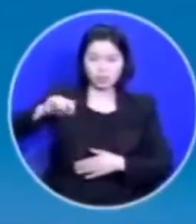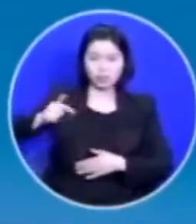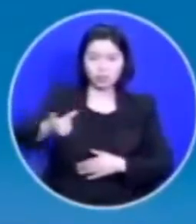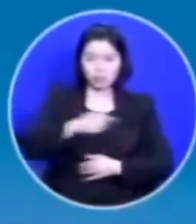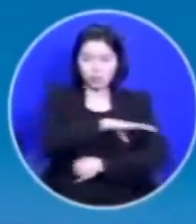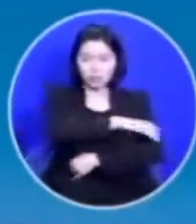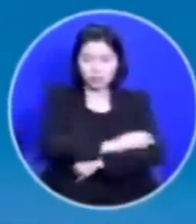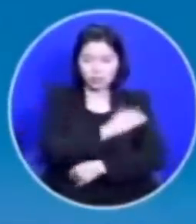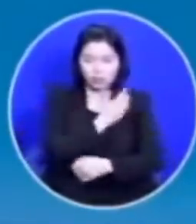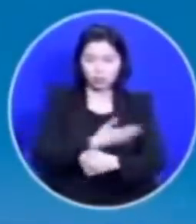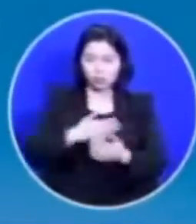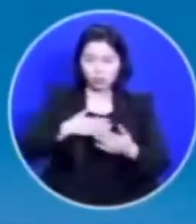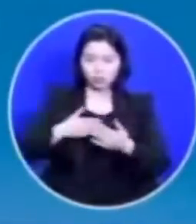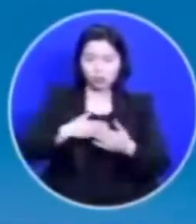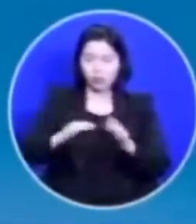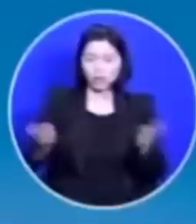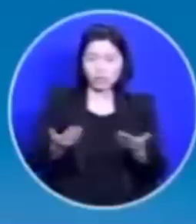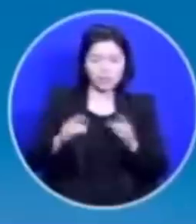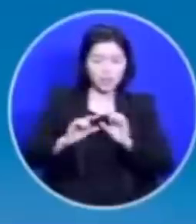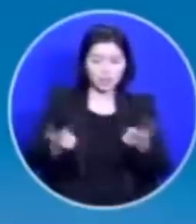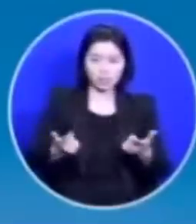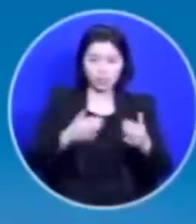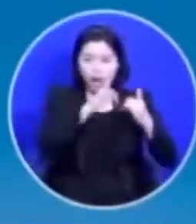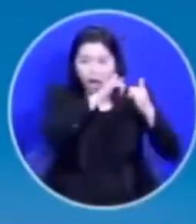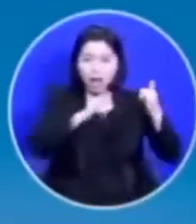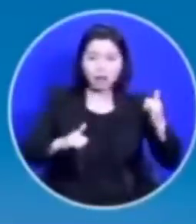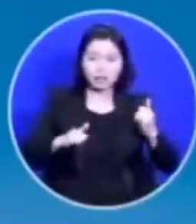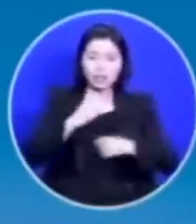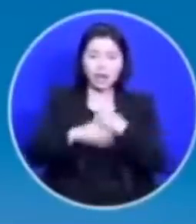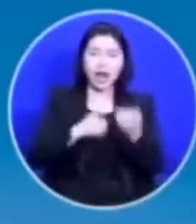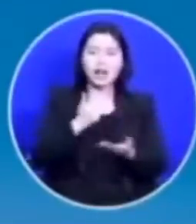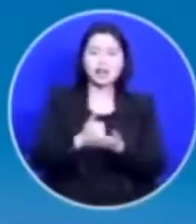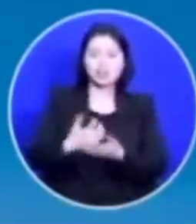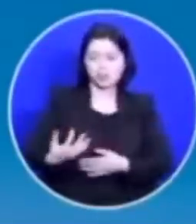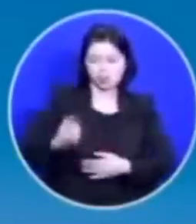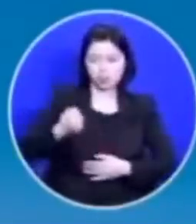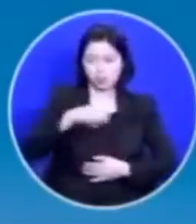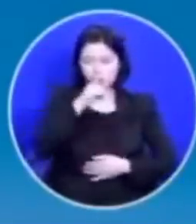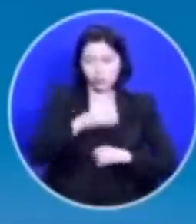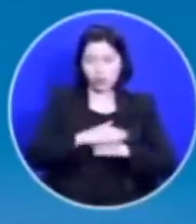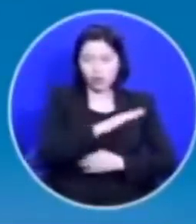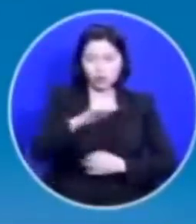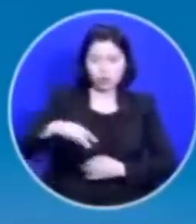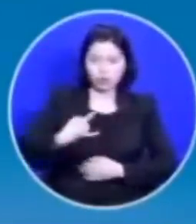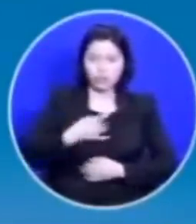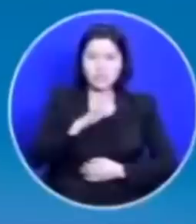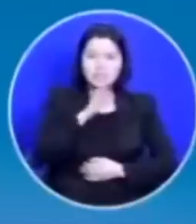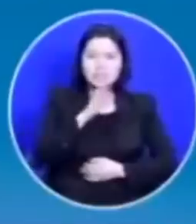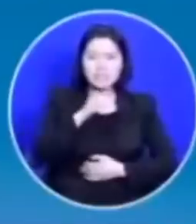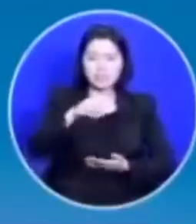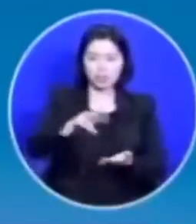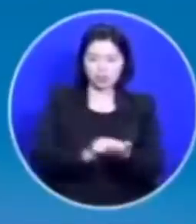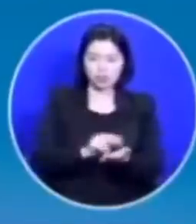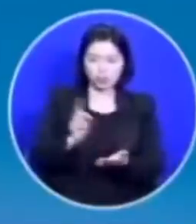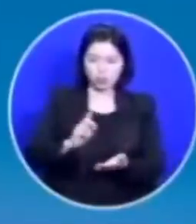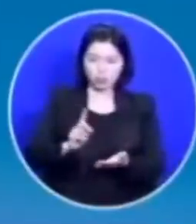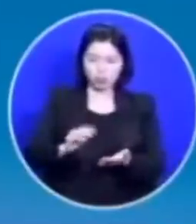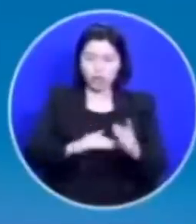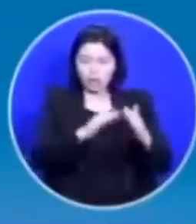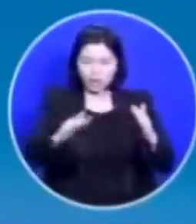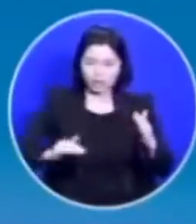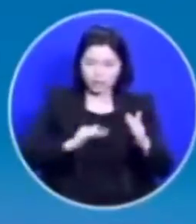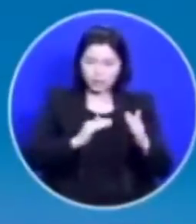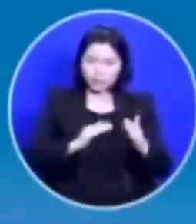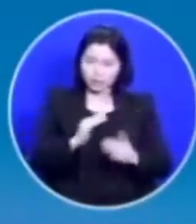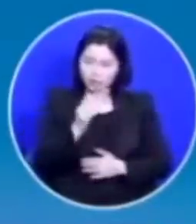할 문제가 없습니다 역사는 하나님이 주관하시는 것이 우리에게 진짜 문제는 우리 가정 안에 뮤 화기